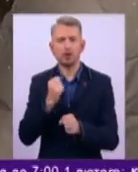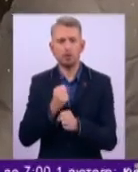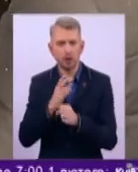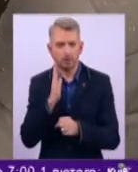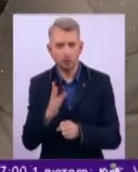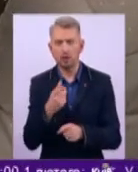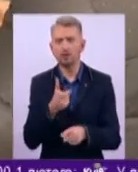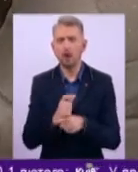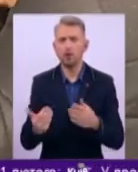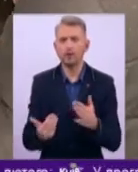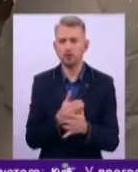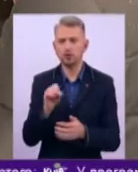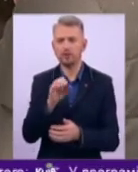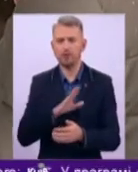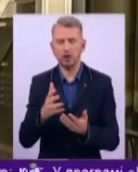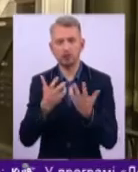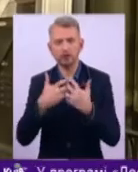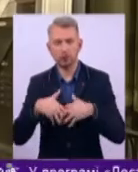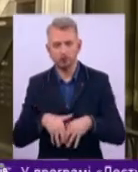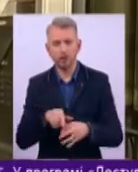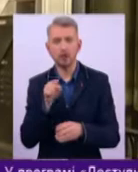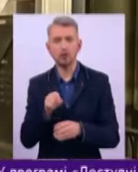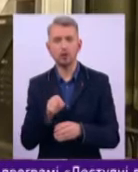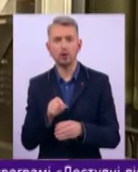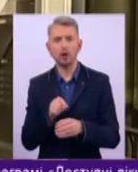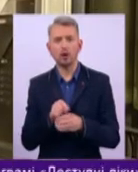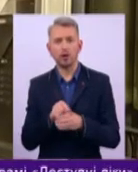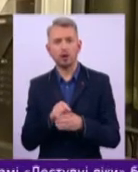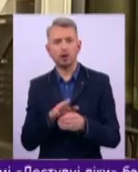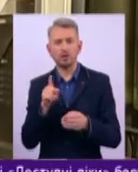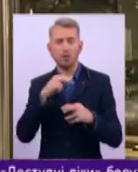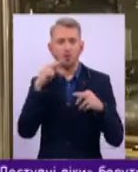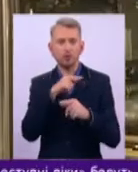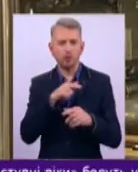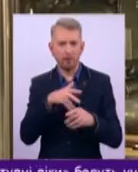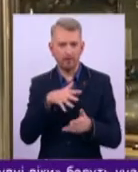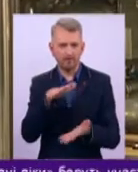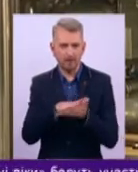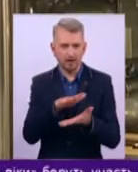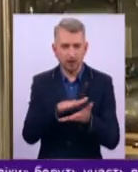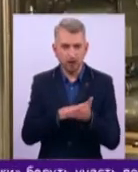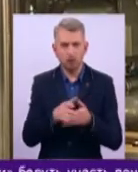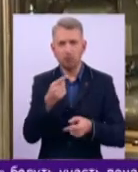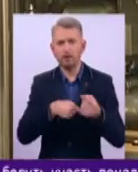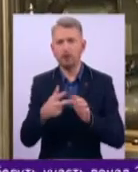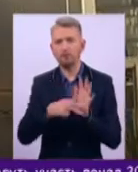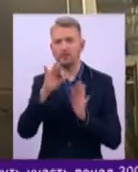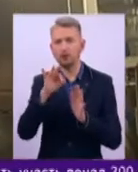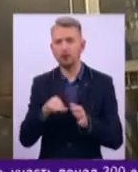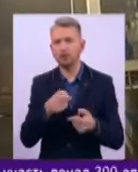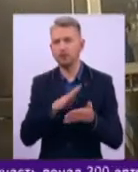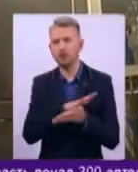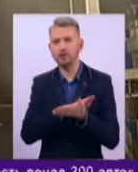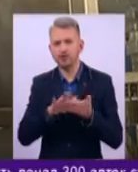на найновітнішому європейському устаткуванні. Воно з отруйного фільтрату повертає 80% очищеної технічної води. На